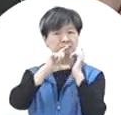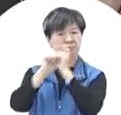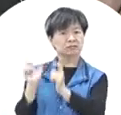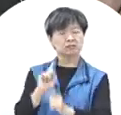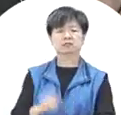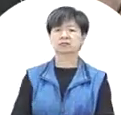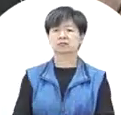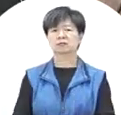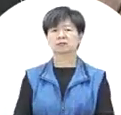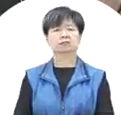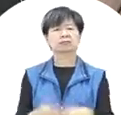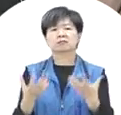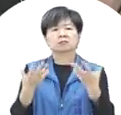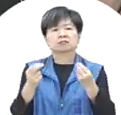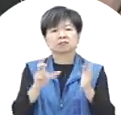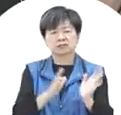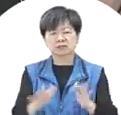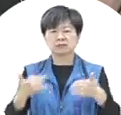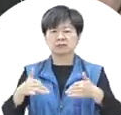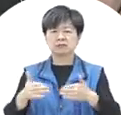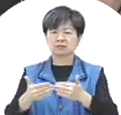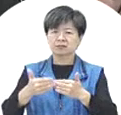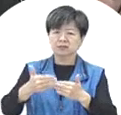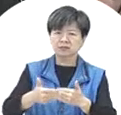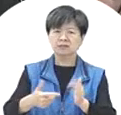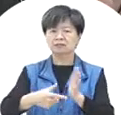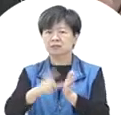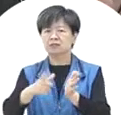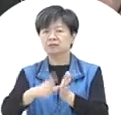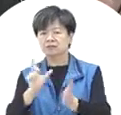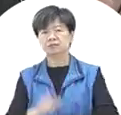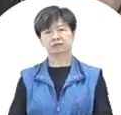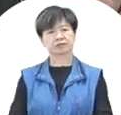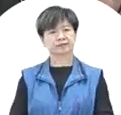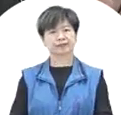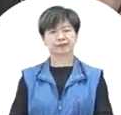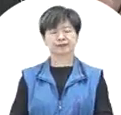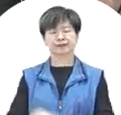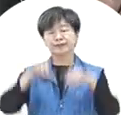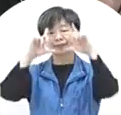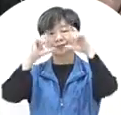完全没处理，还没有进度，现在还来不及处理到，来我们再来看照片，